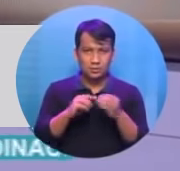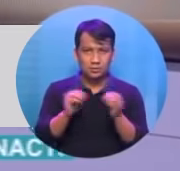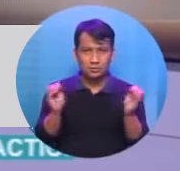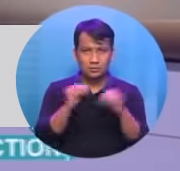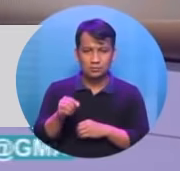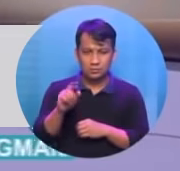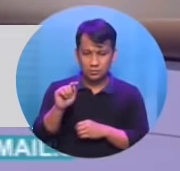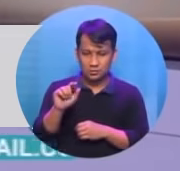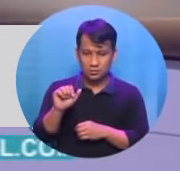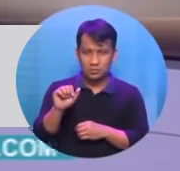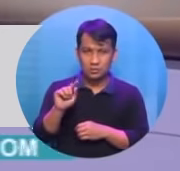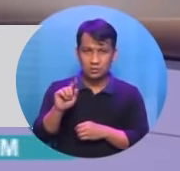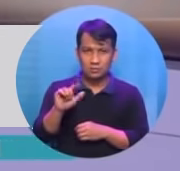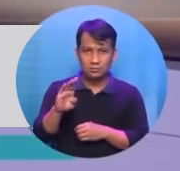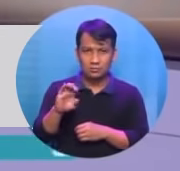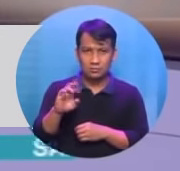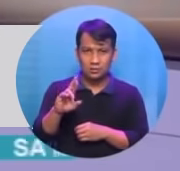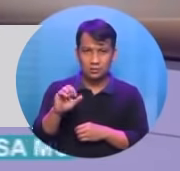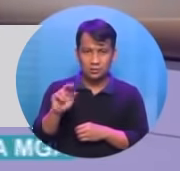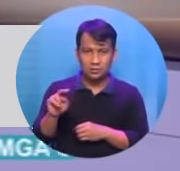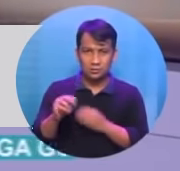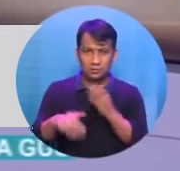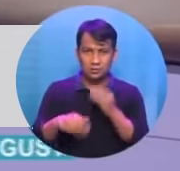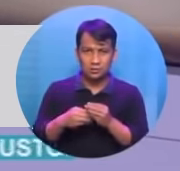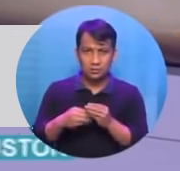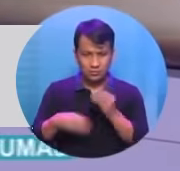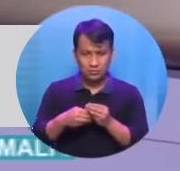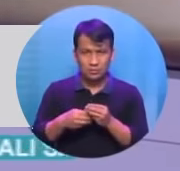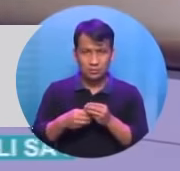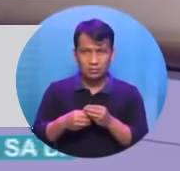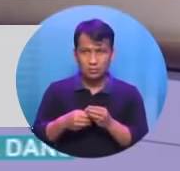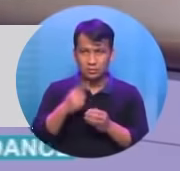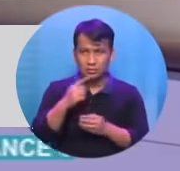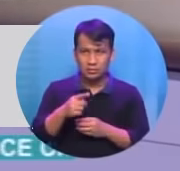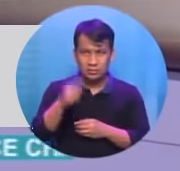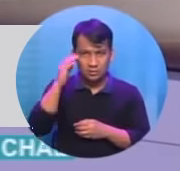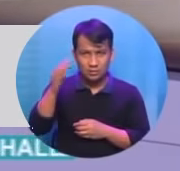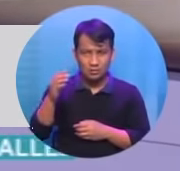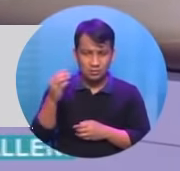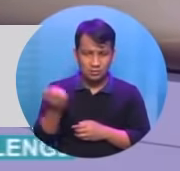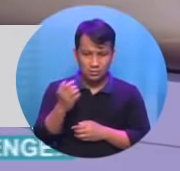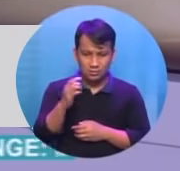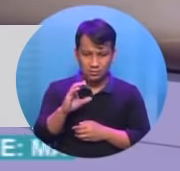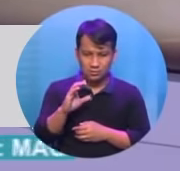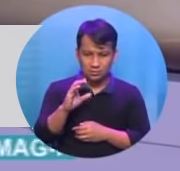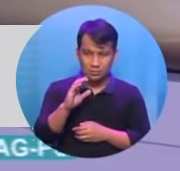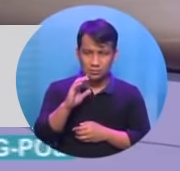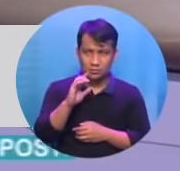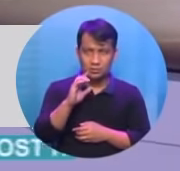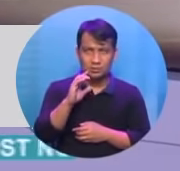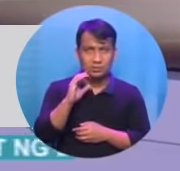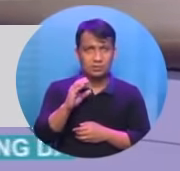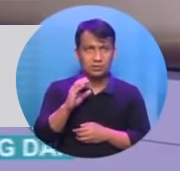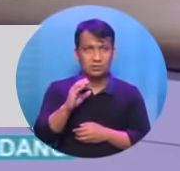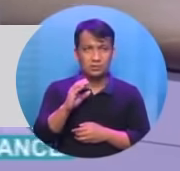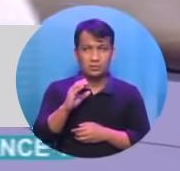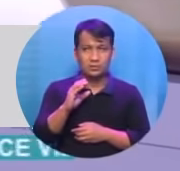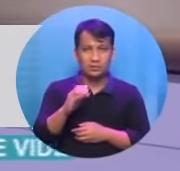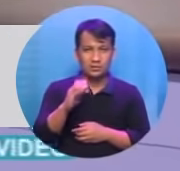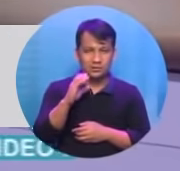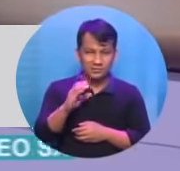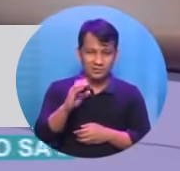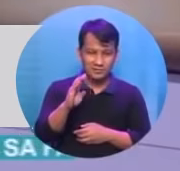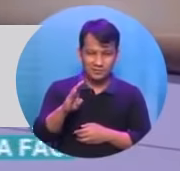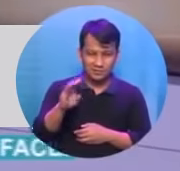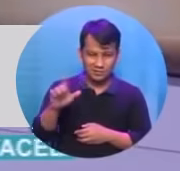opisina sa Tagbilaran. Ah, okay. Sige, Sir Maximo. Sir. Ay, ipapa-CBL. Hindi natin commercial eh. Ipapa-CBL